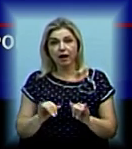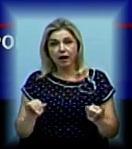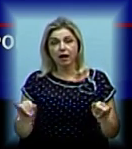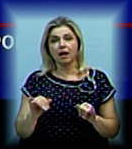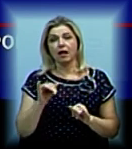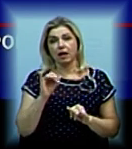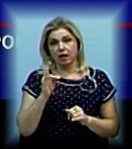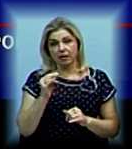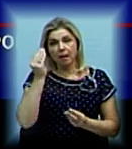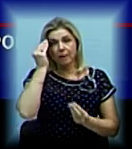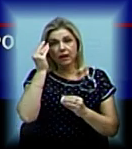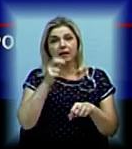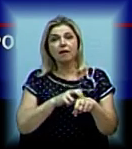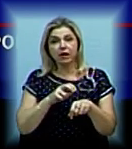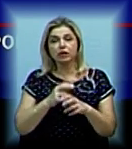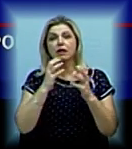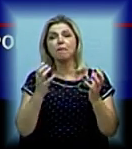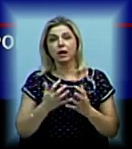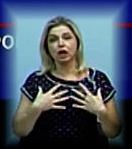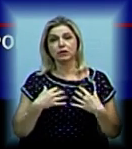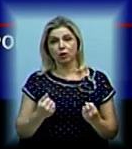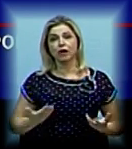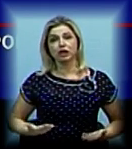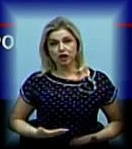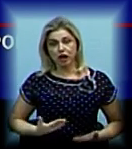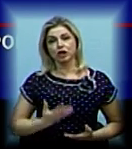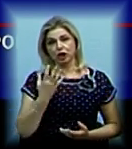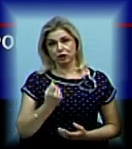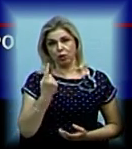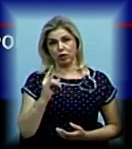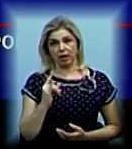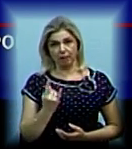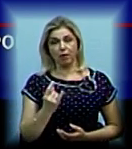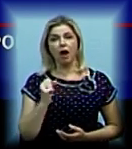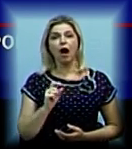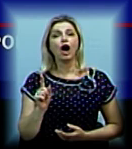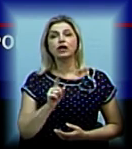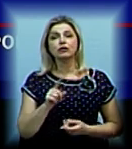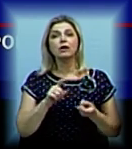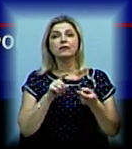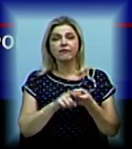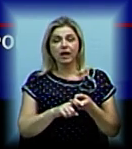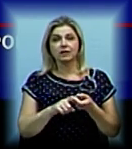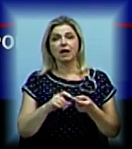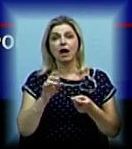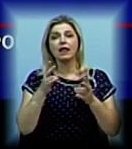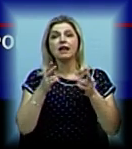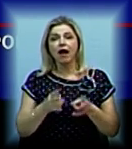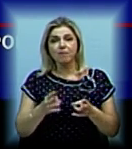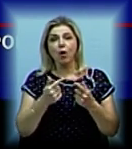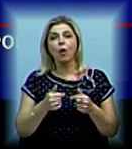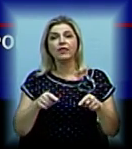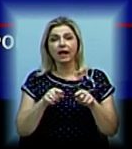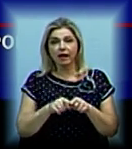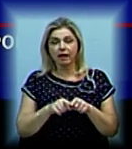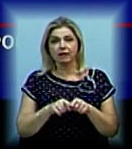професіоналізму медиків збережено здоров'я та життя ще й однієї дитини. Що стосується дівчини, яка знаходилась в травматологічному відділенні,